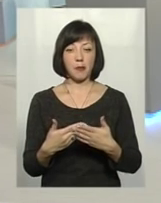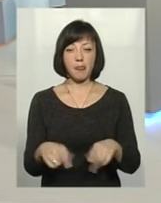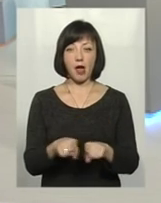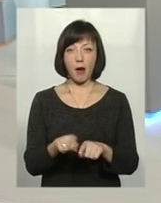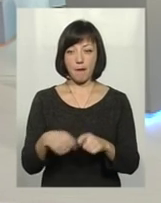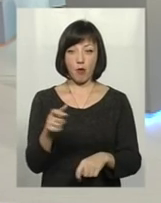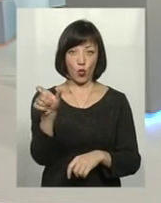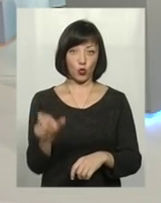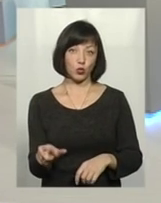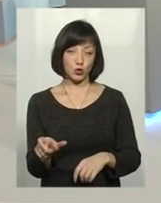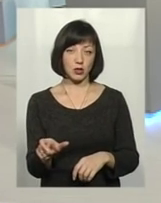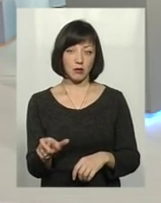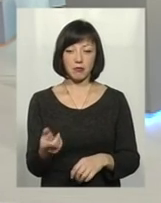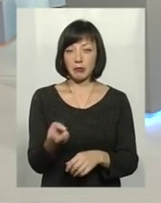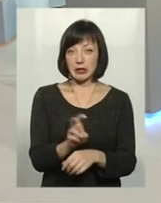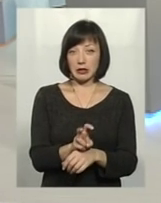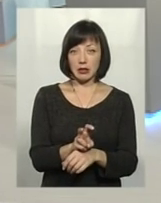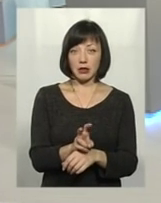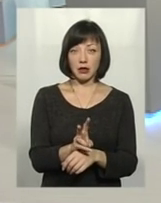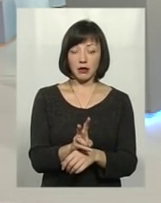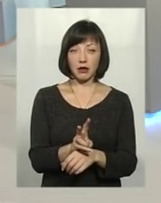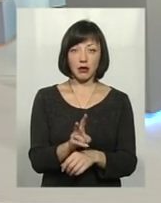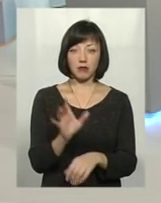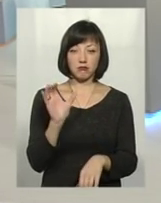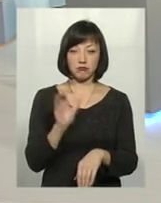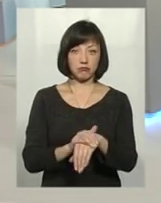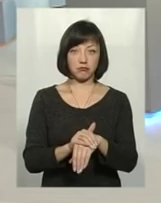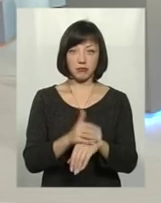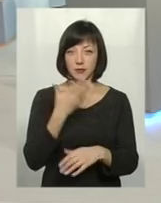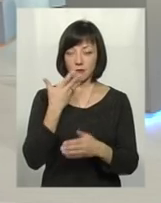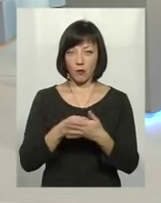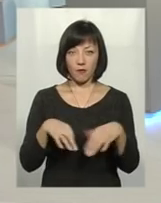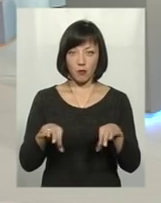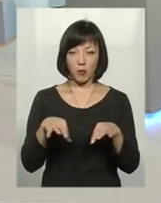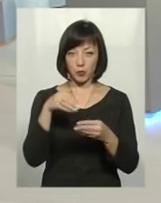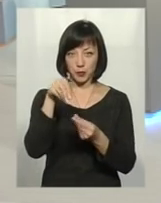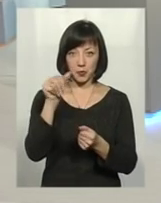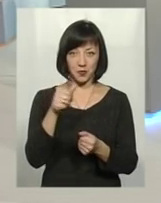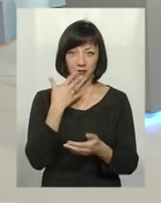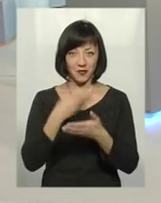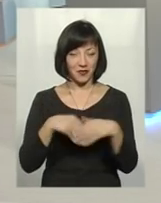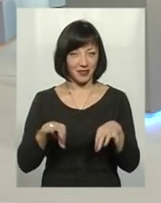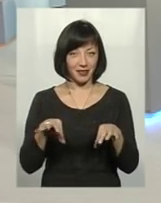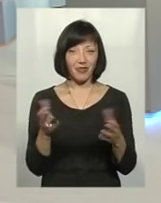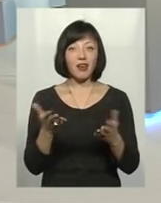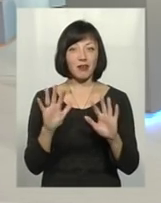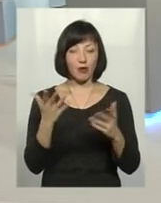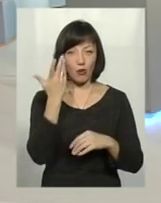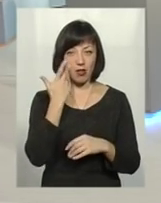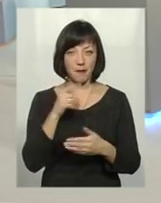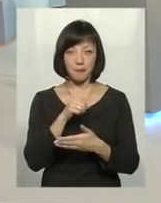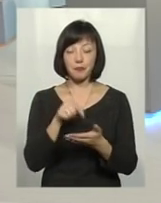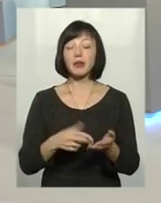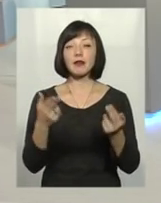порушник прийти і не застати свого автомобіля на місці, де він його залишив? І в яких випадках?